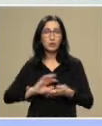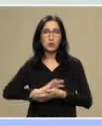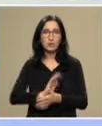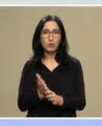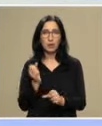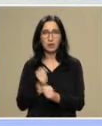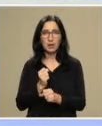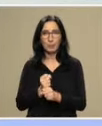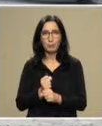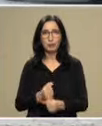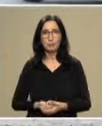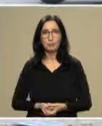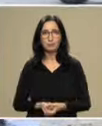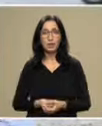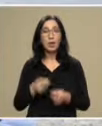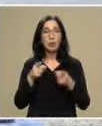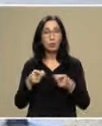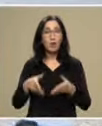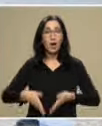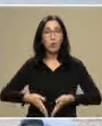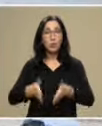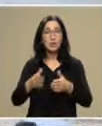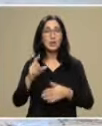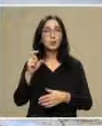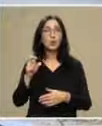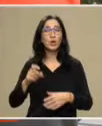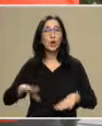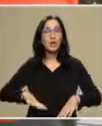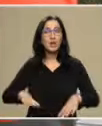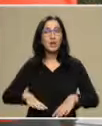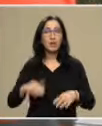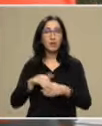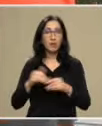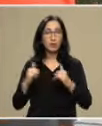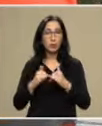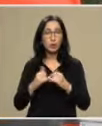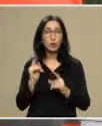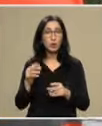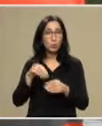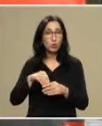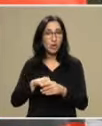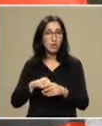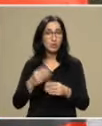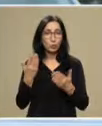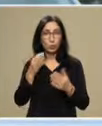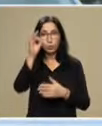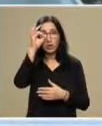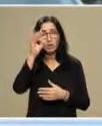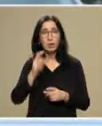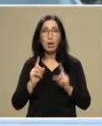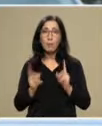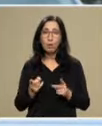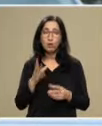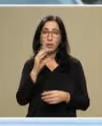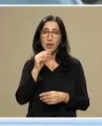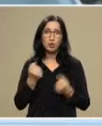свършената работа. Това е улица с Гориград в Русе, в чийто ремонт участват учениците от гимназията по строителство. Може да се